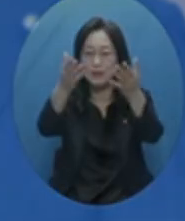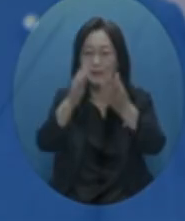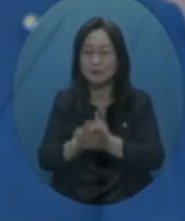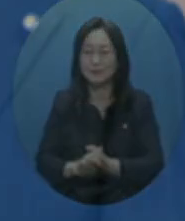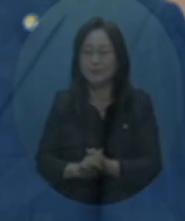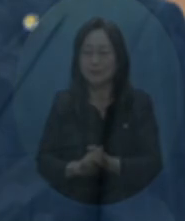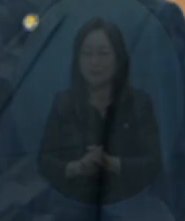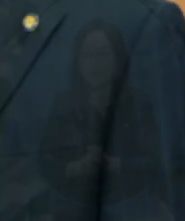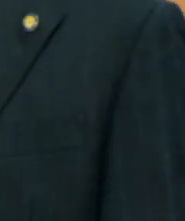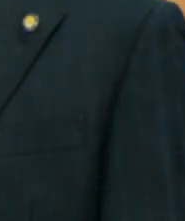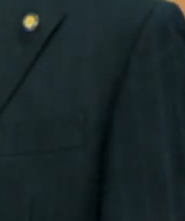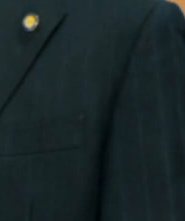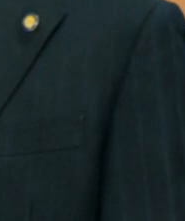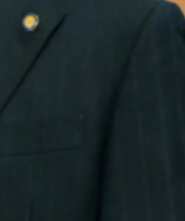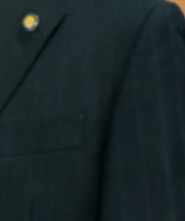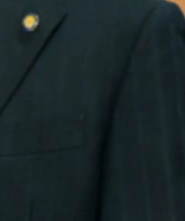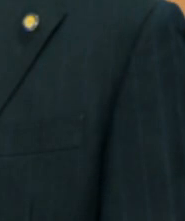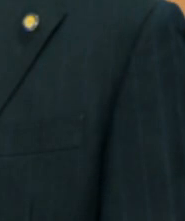축원합니다